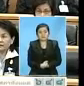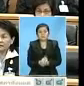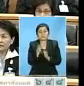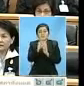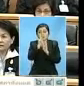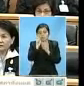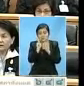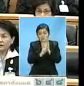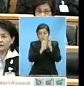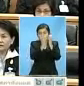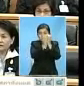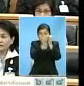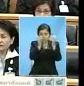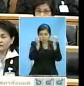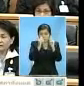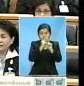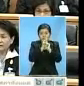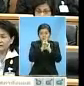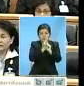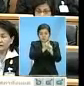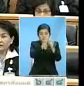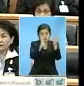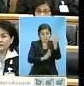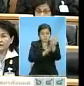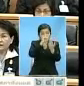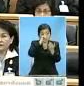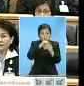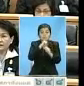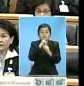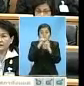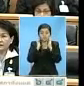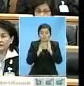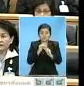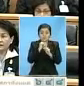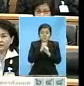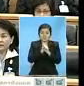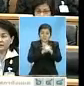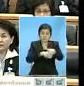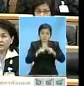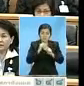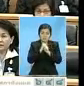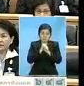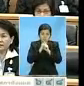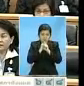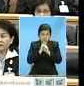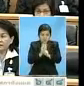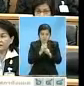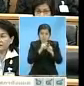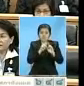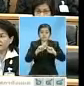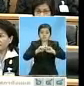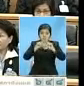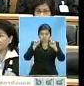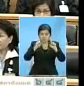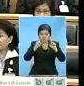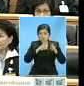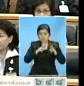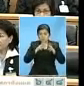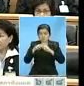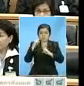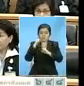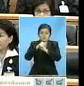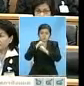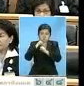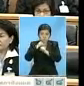รรมนูญนั้นเมื่อเป็นหลักของบ้านเมืองของเราการร่างรัฐธรรมนูญจะต้องร่างอย่างกลางๆไม่สุด